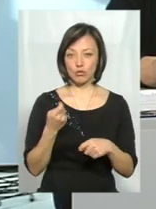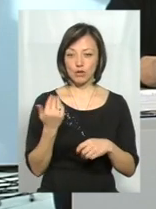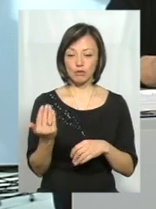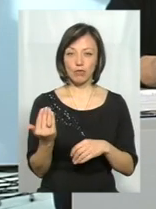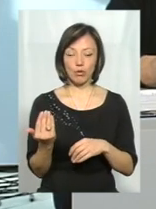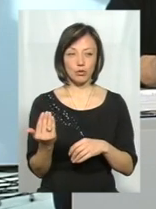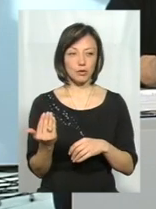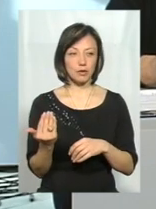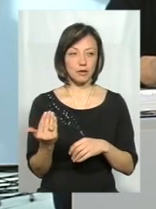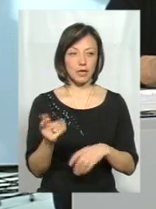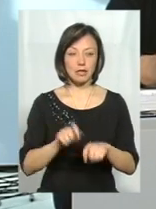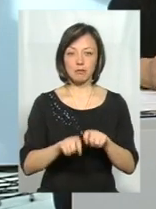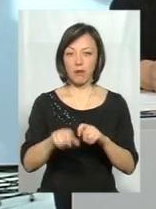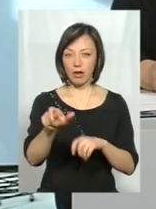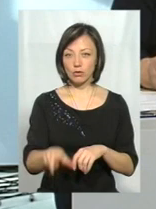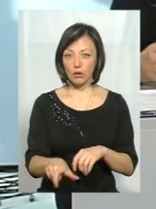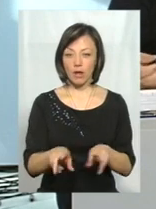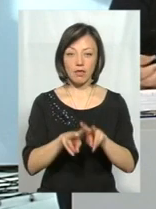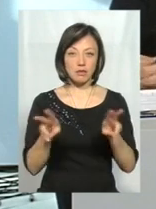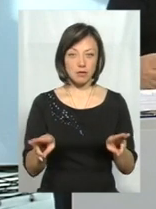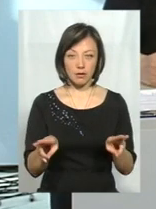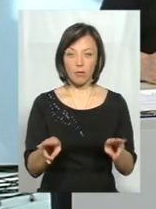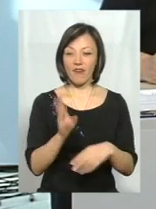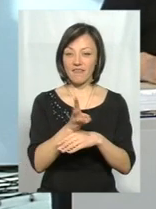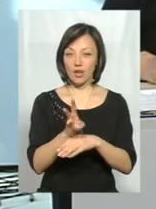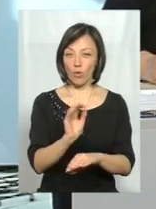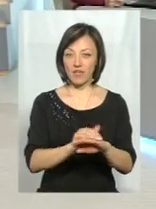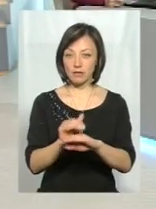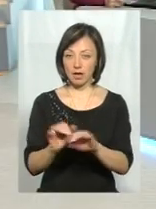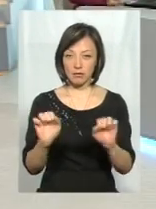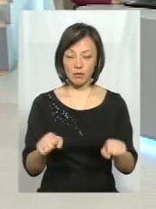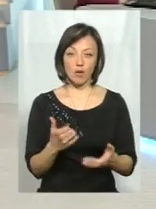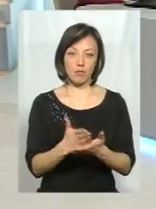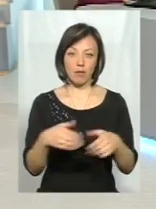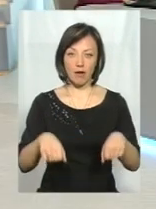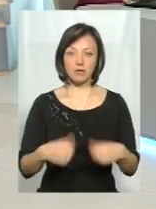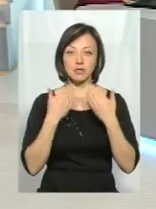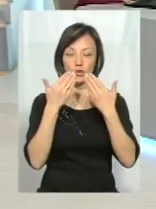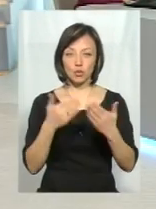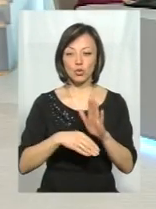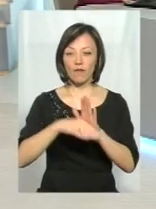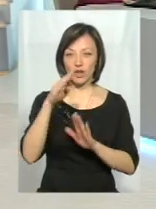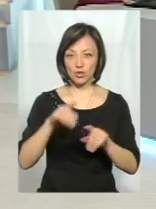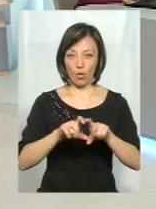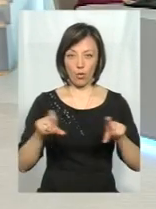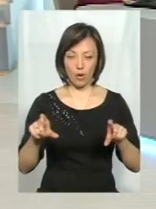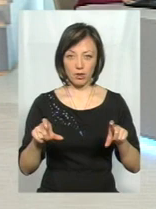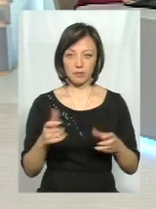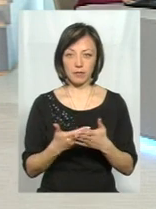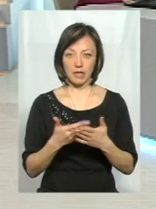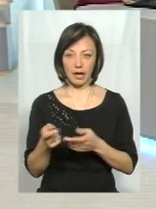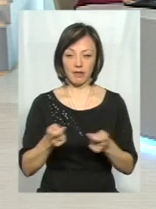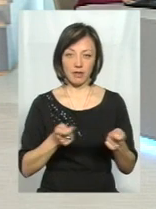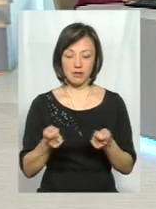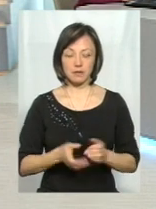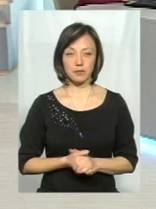боку інспектора. Так само відеофіксація може бути. Мають право звернутися до вищостоящого, скажімо,